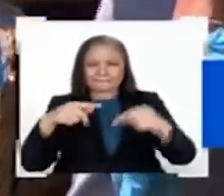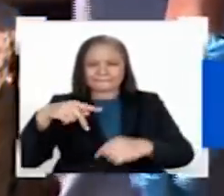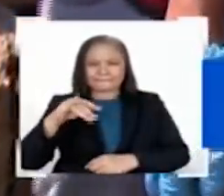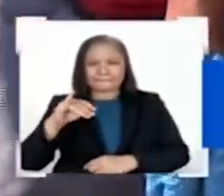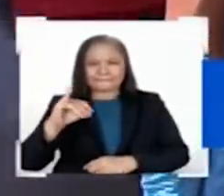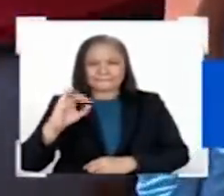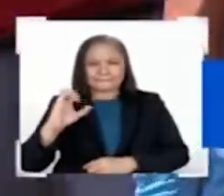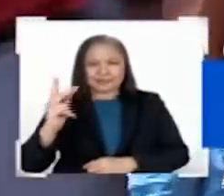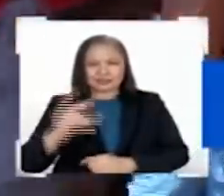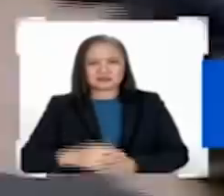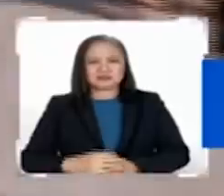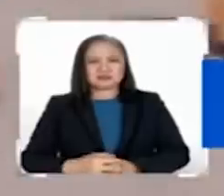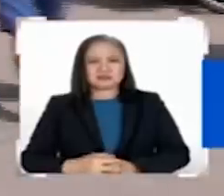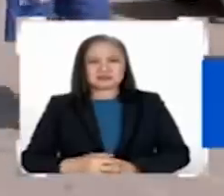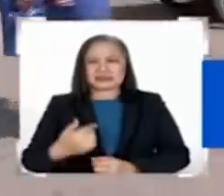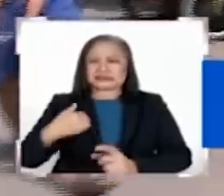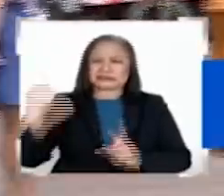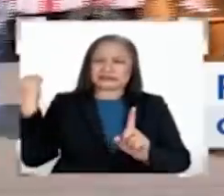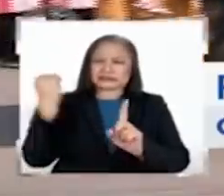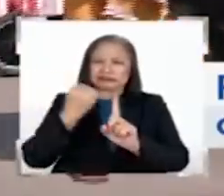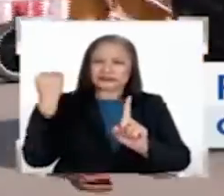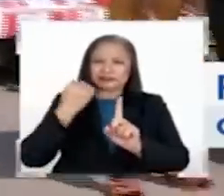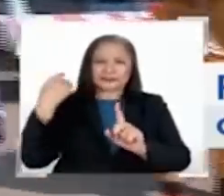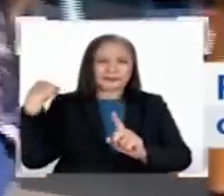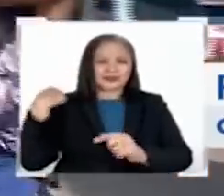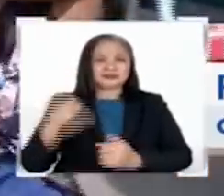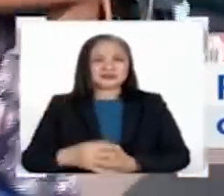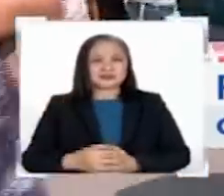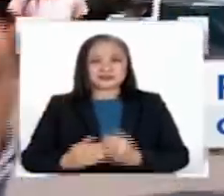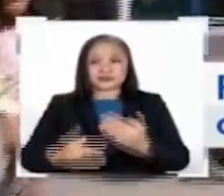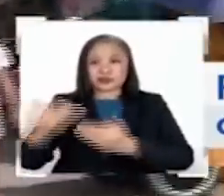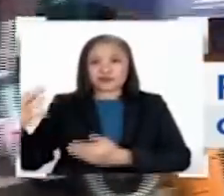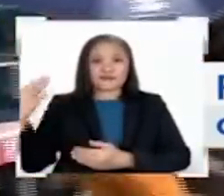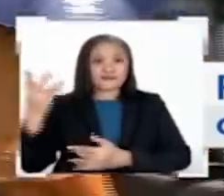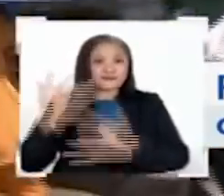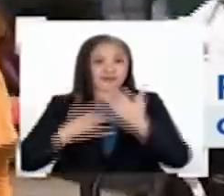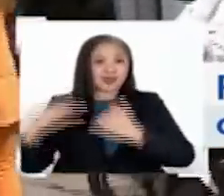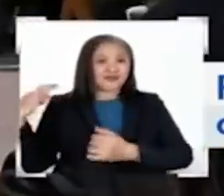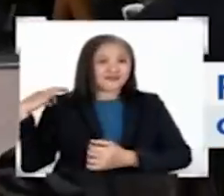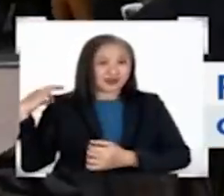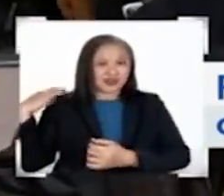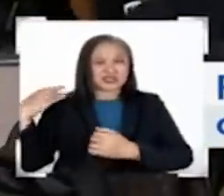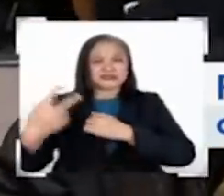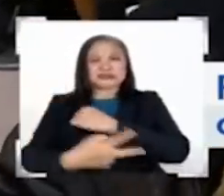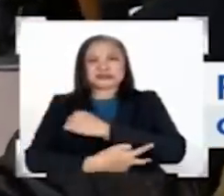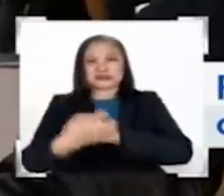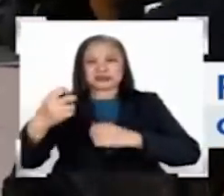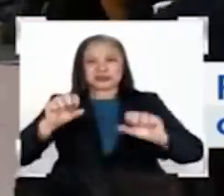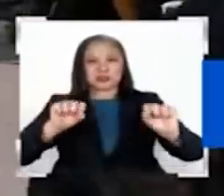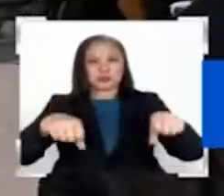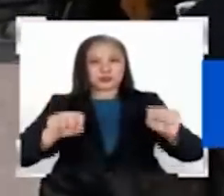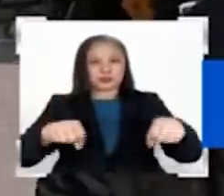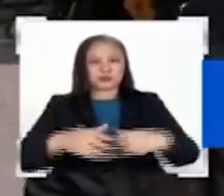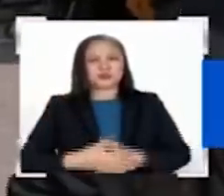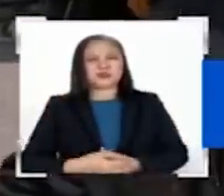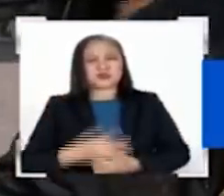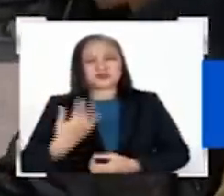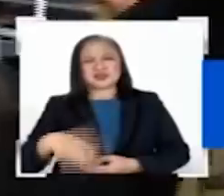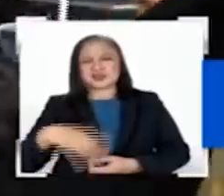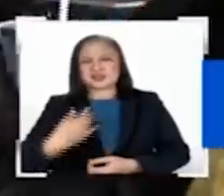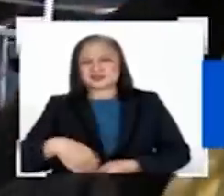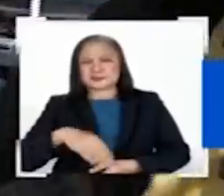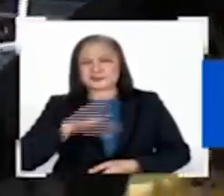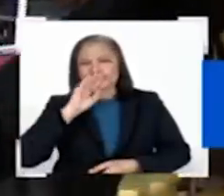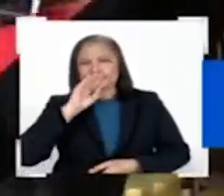Tapos sinaksak sa likod. Habang ang fire volunteer na si Mar na nakawa ng motorsiklo. Oo, nakakawala na ng gana. Sa totoo